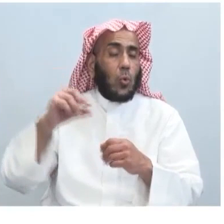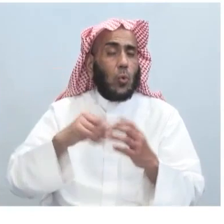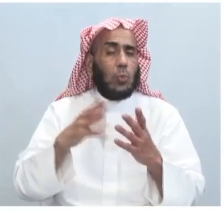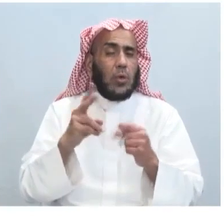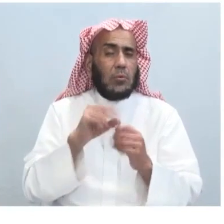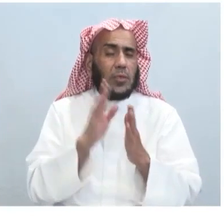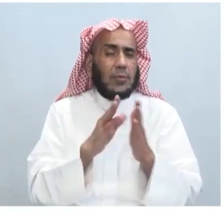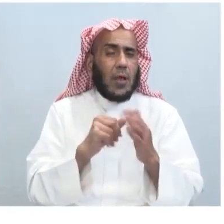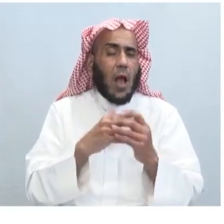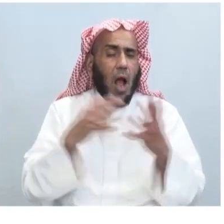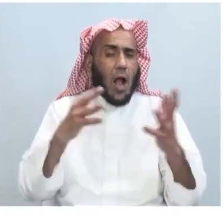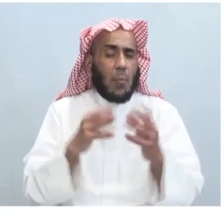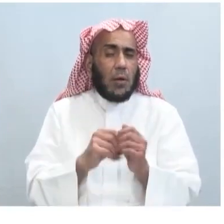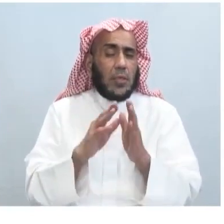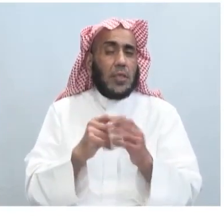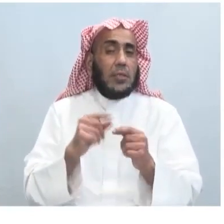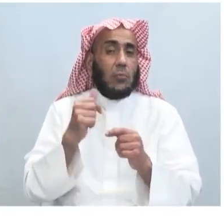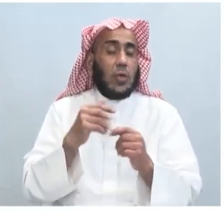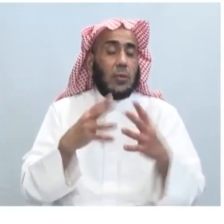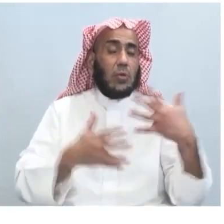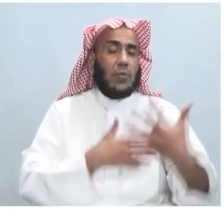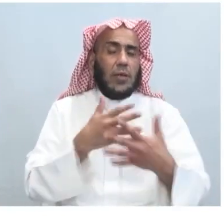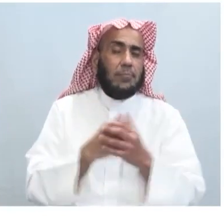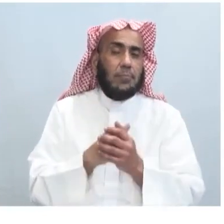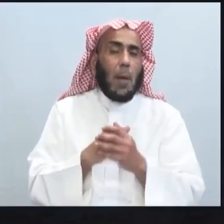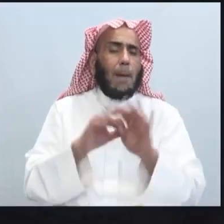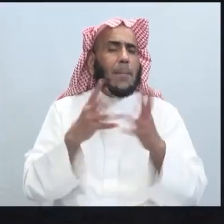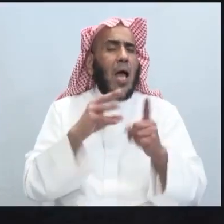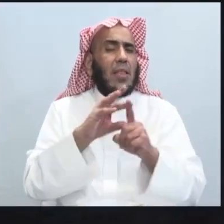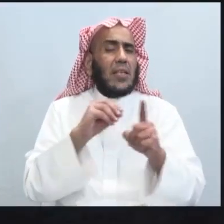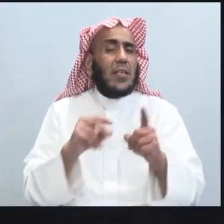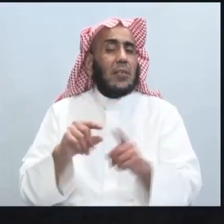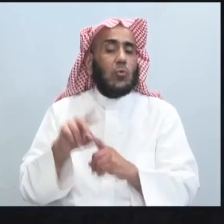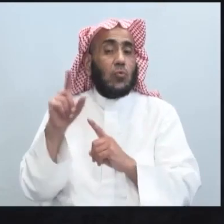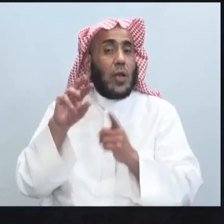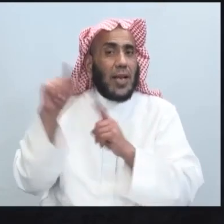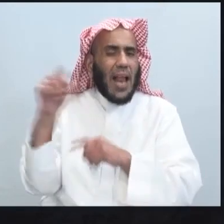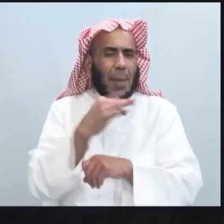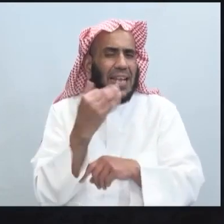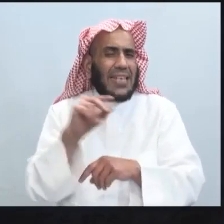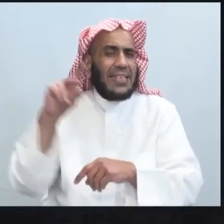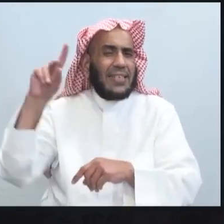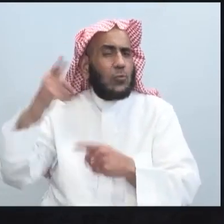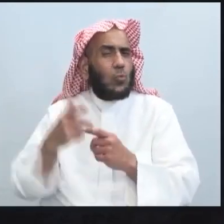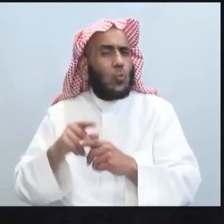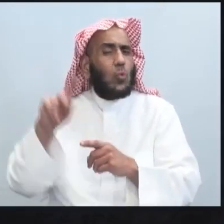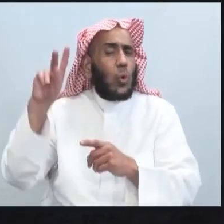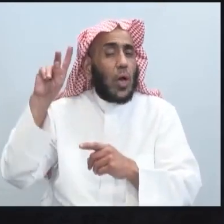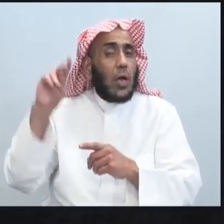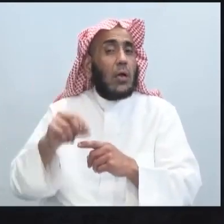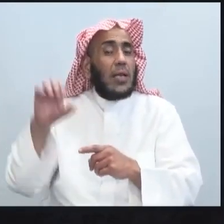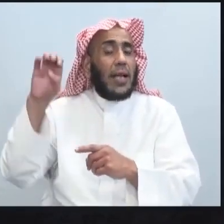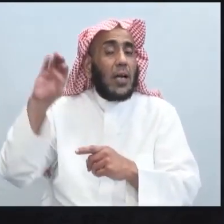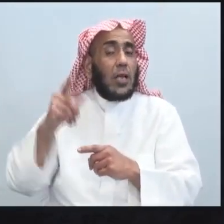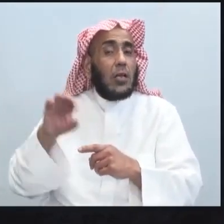الناتجه اكبر من تراكيز المواد المتفاعله ماذا تعني قيمه الكي كيو العاليه في التفاعل تركيز المواد